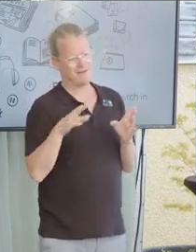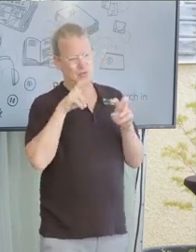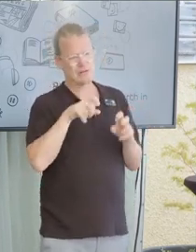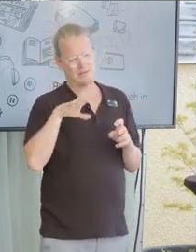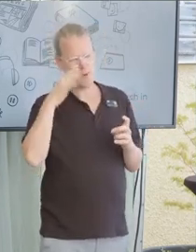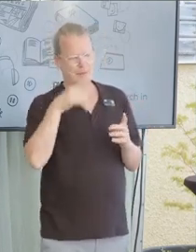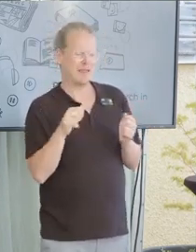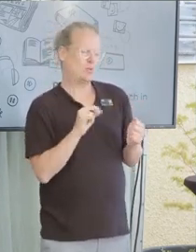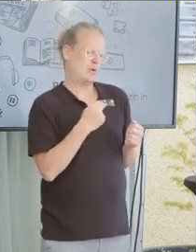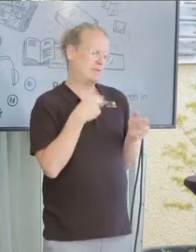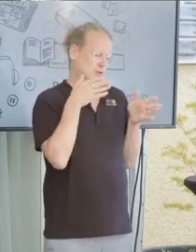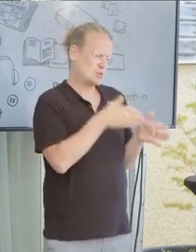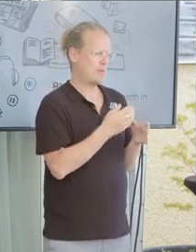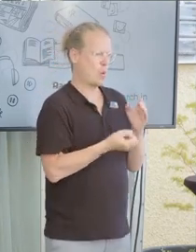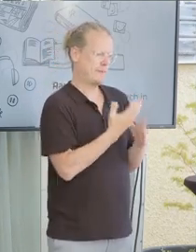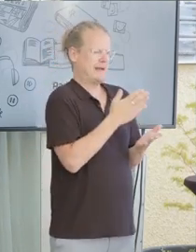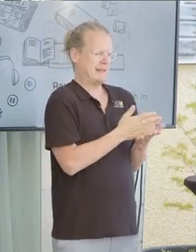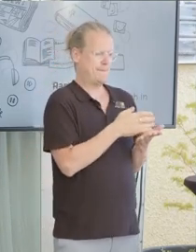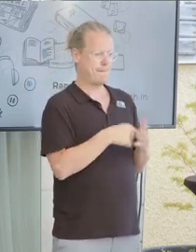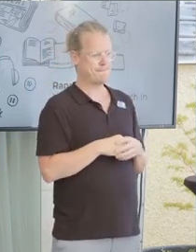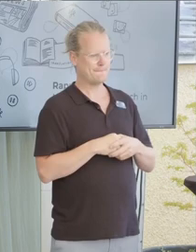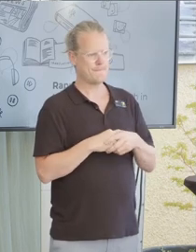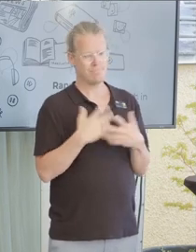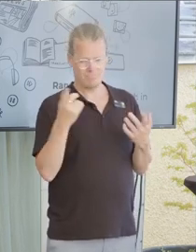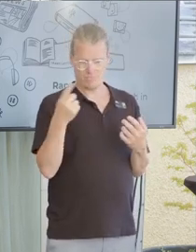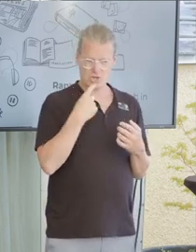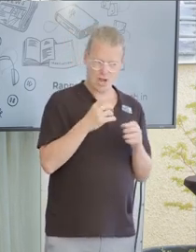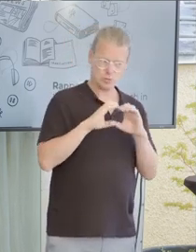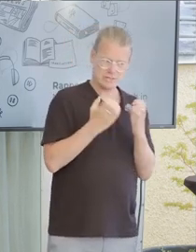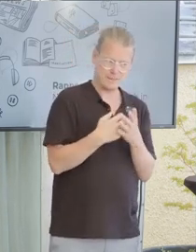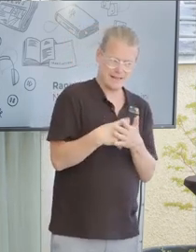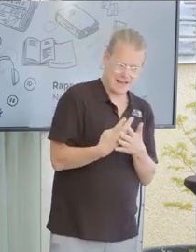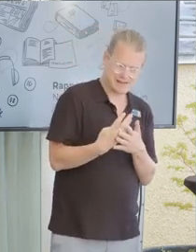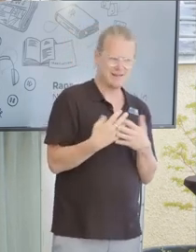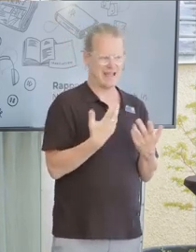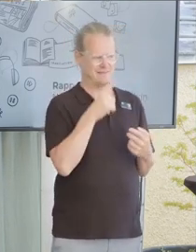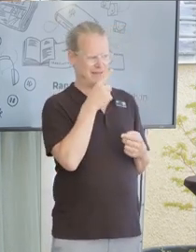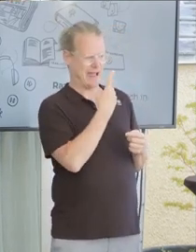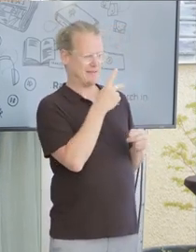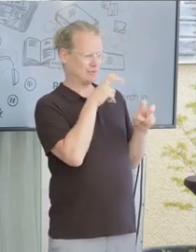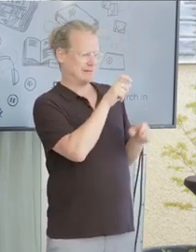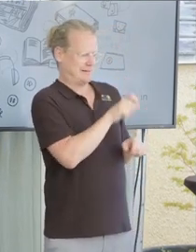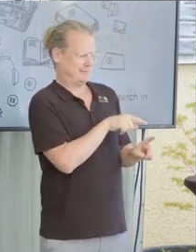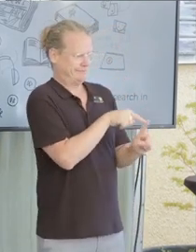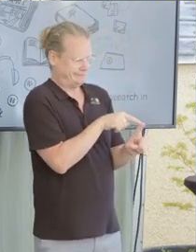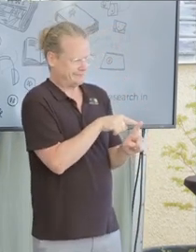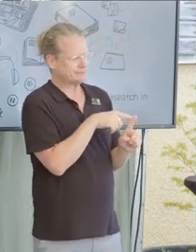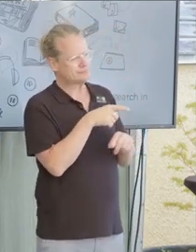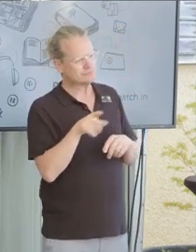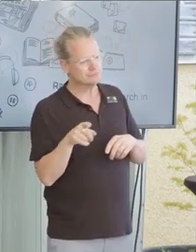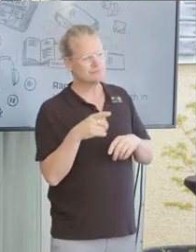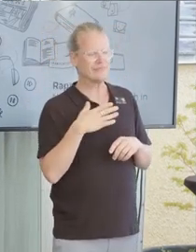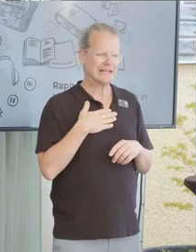nämnde ju sociala medier. En forskare som vi pratade med har jättesvårt, för att hon och hennes forskarteam vill forska på hur man